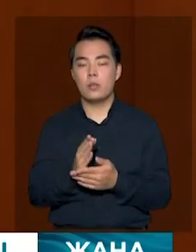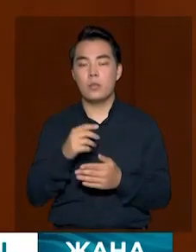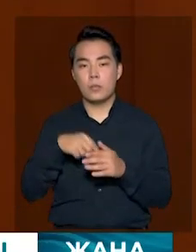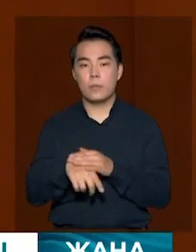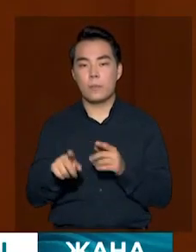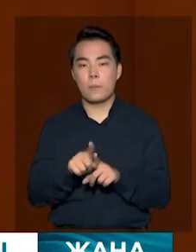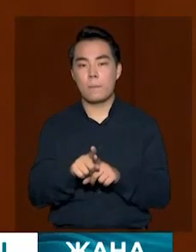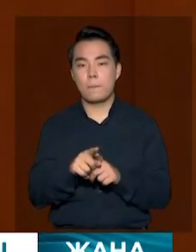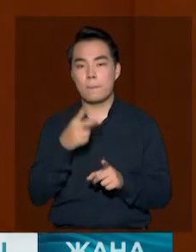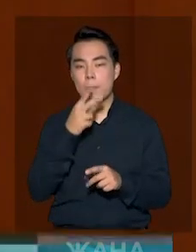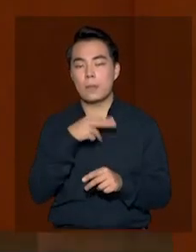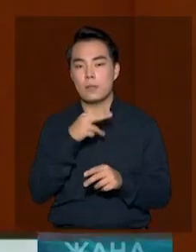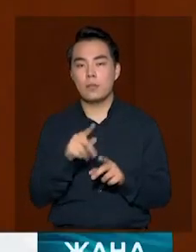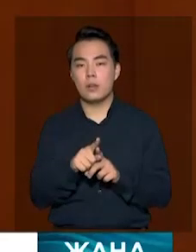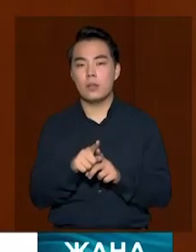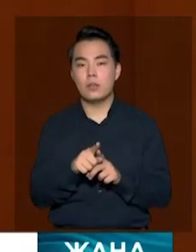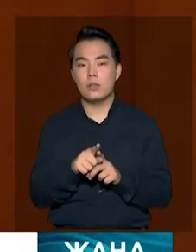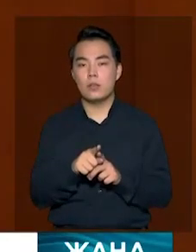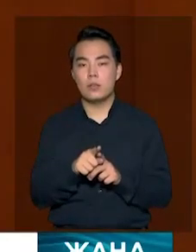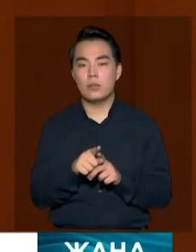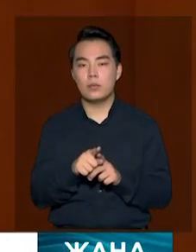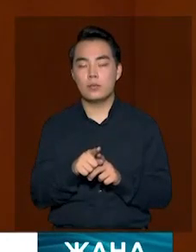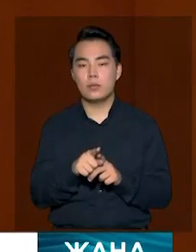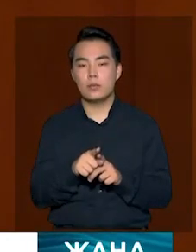я опять же говорю, чтобы это не получилось как